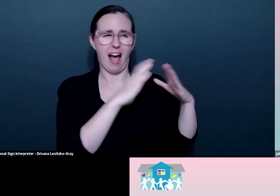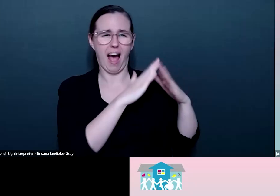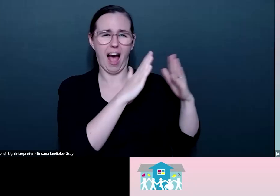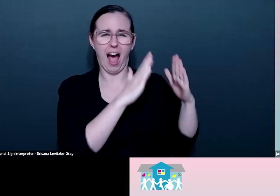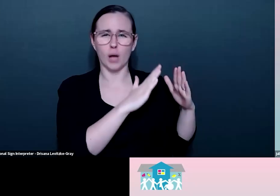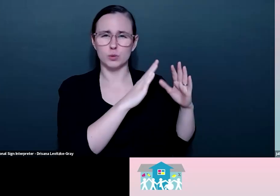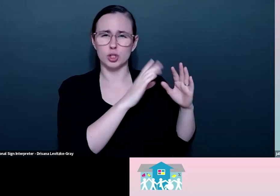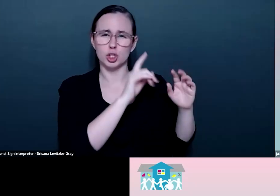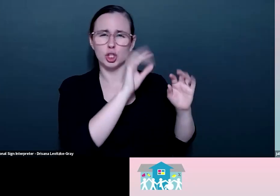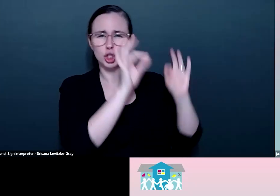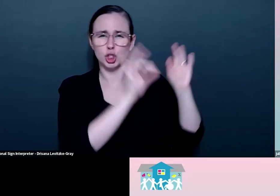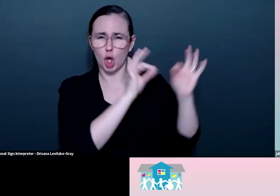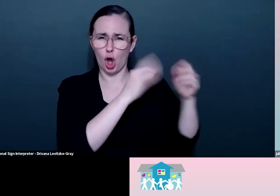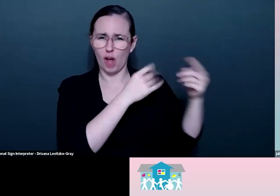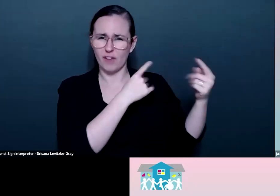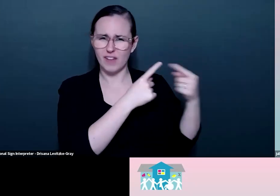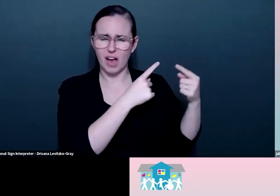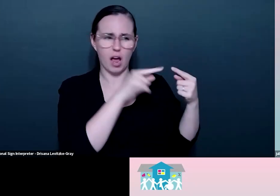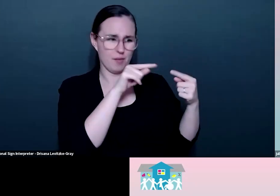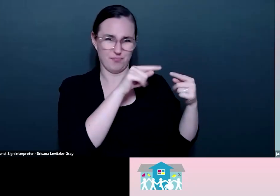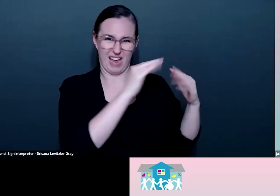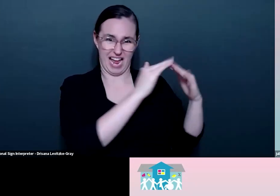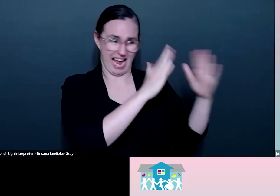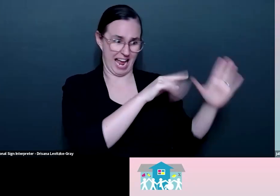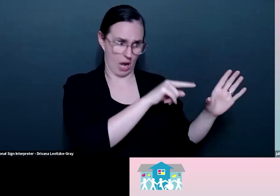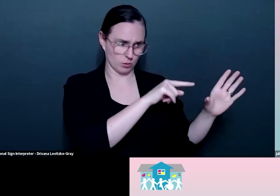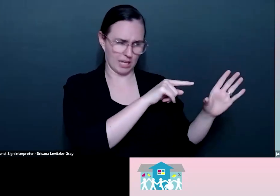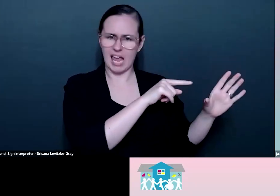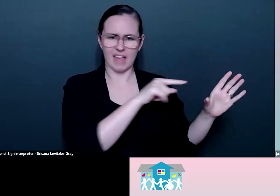écoles? C'est-à-dire,